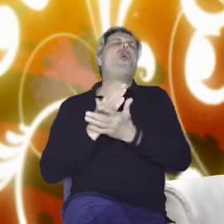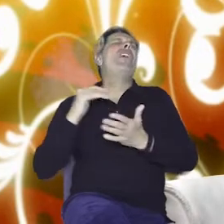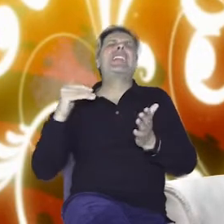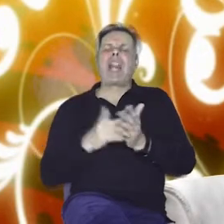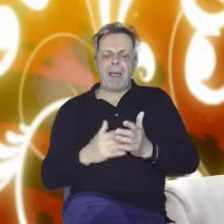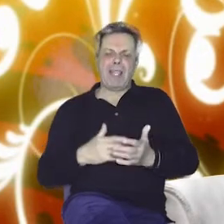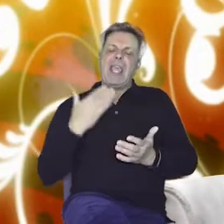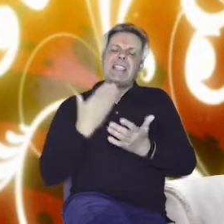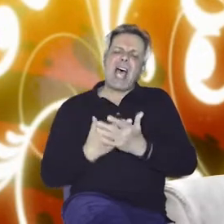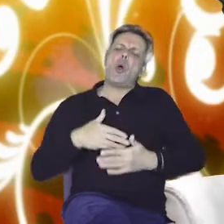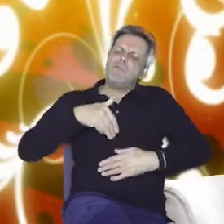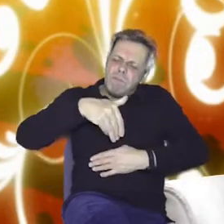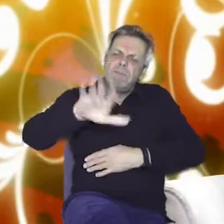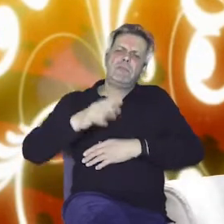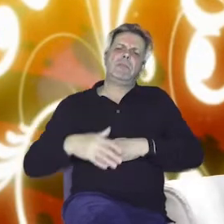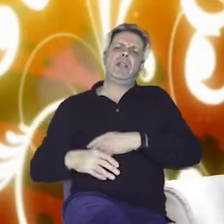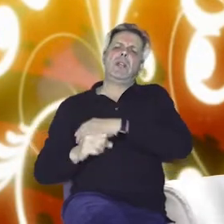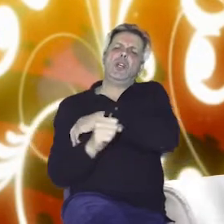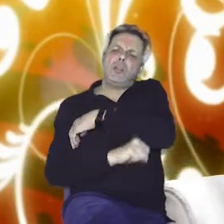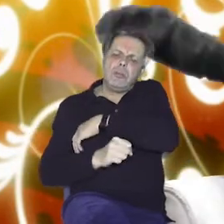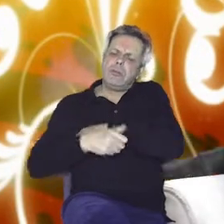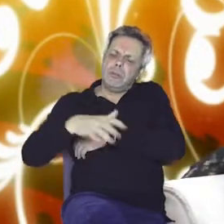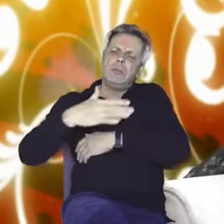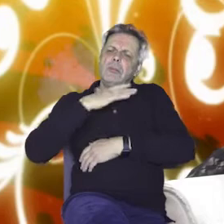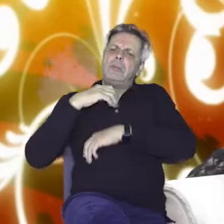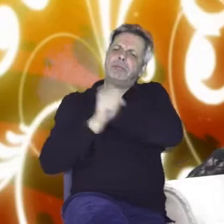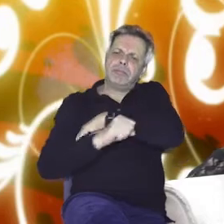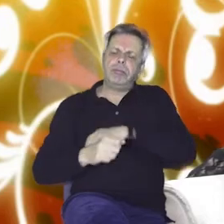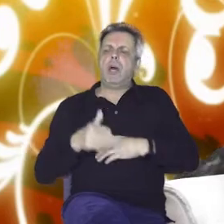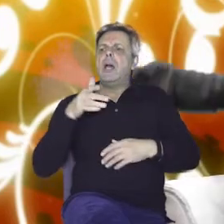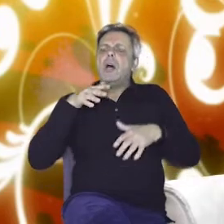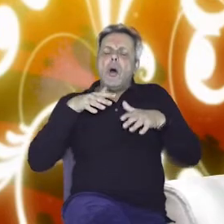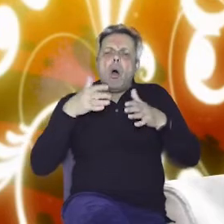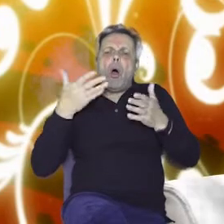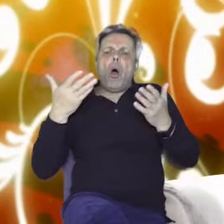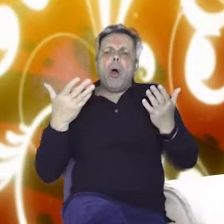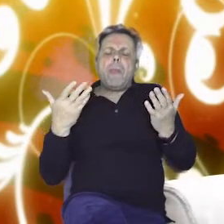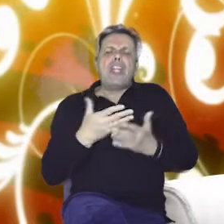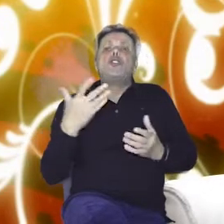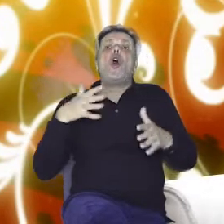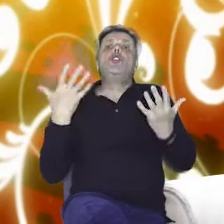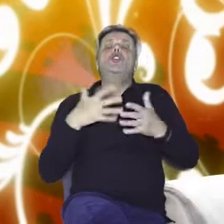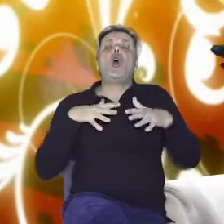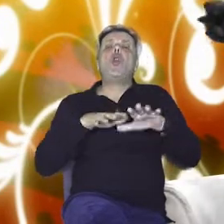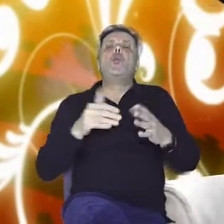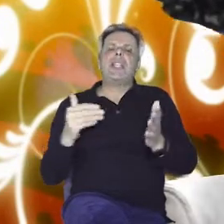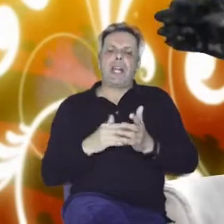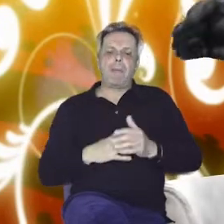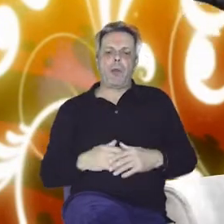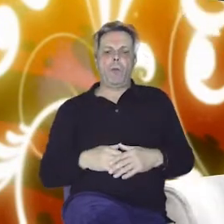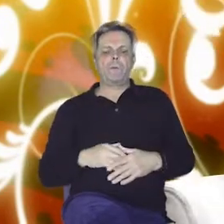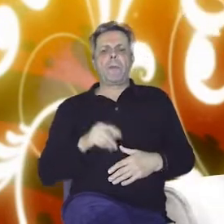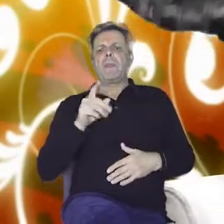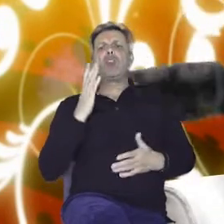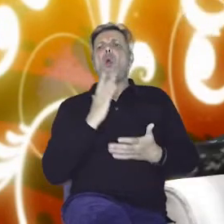zato studiraj ono što ljudi trebaju. Upravo tako, da. Ali nije to ovo rečenica samo da ste